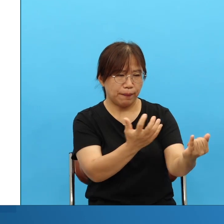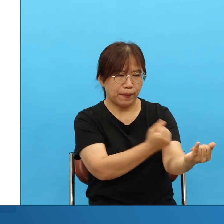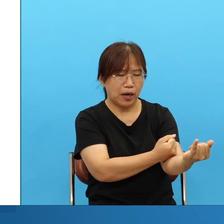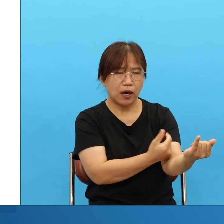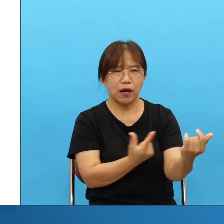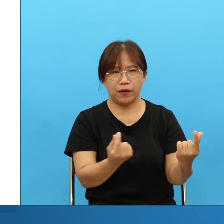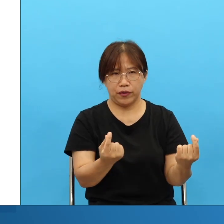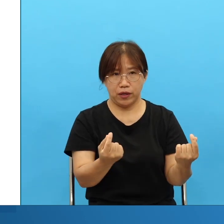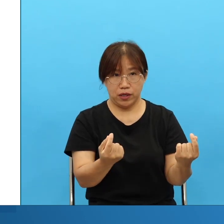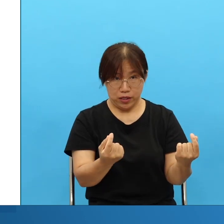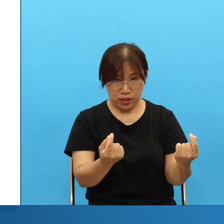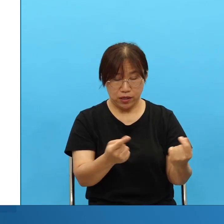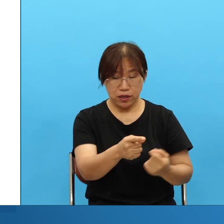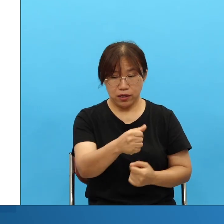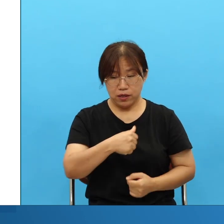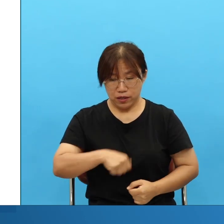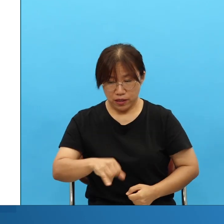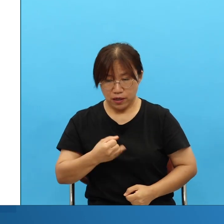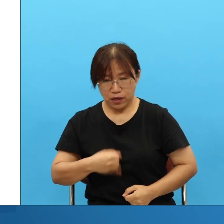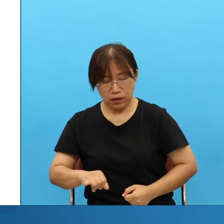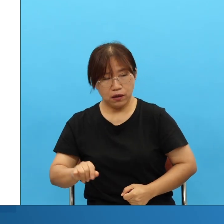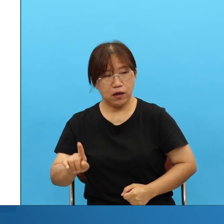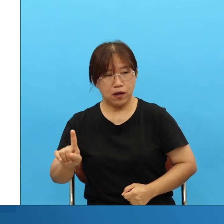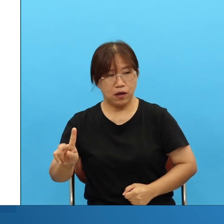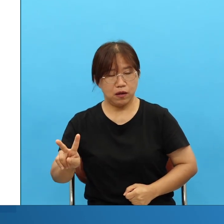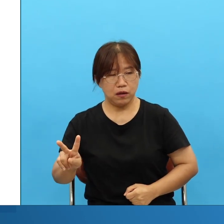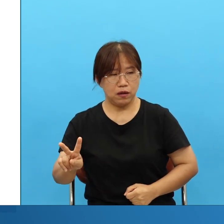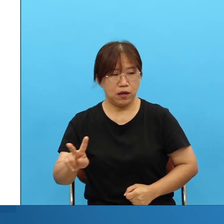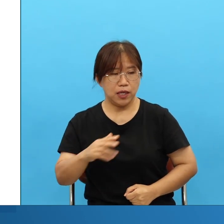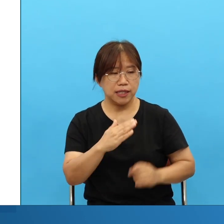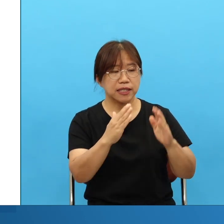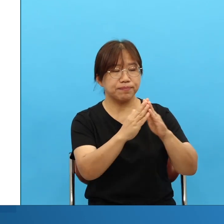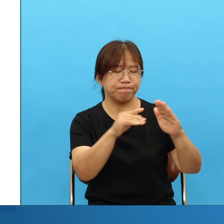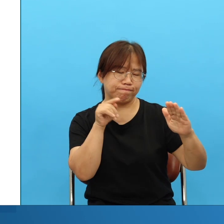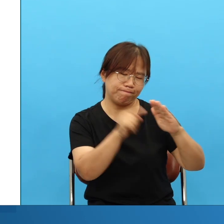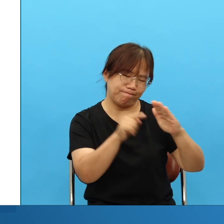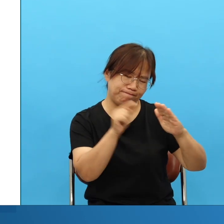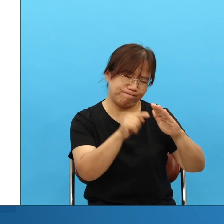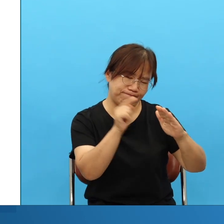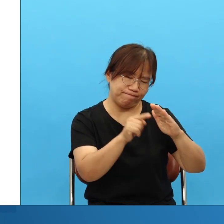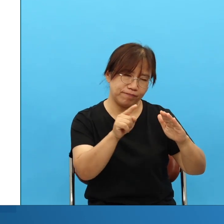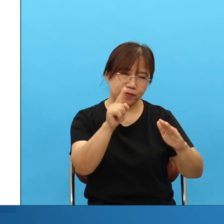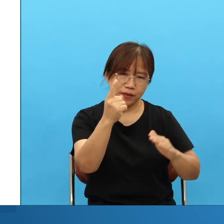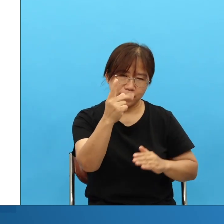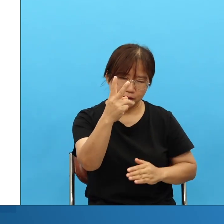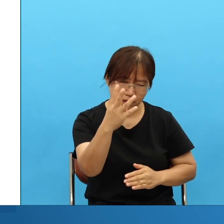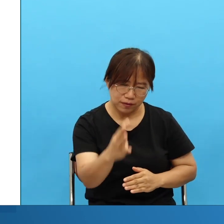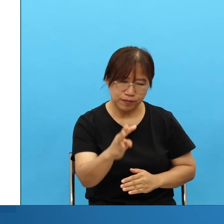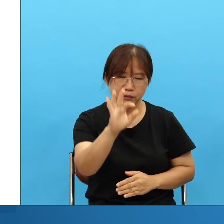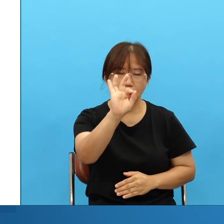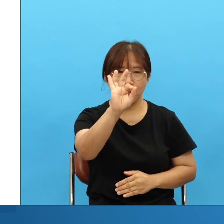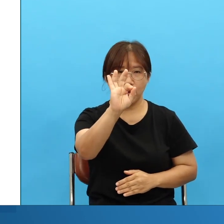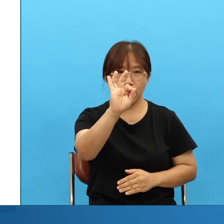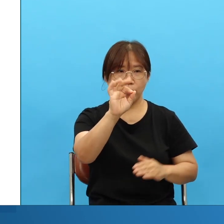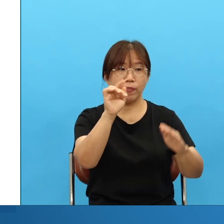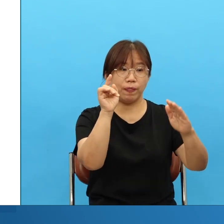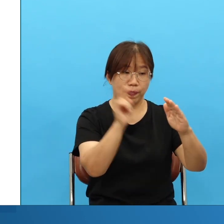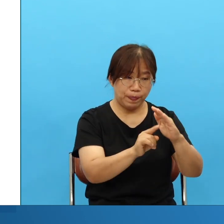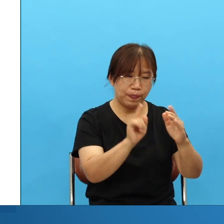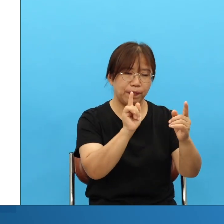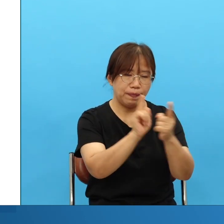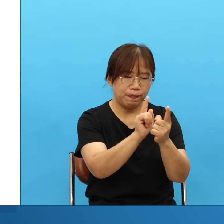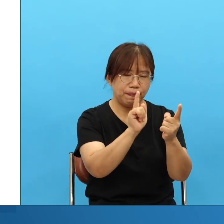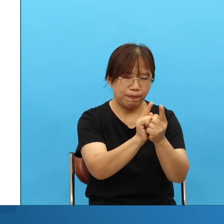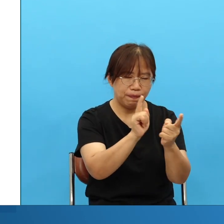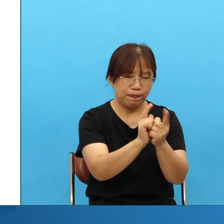하나 아들 하나 수성구에 있었는데 제가 10번을 찾아갔어요. 10번 가면 대략 알죠 여러분들. 한 번 만남, 두 번 만남. 그래서